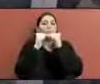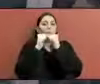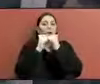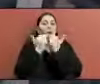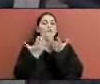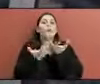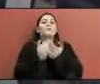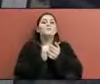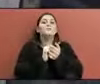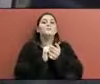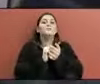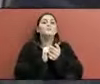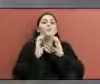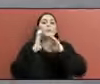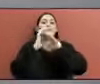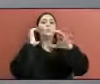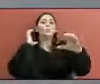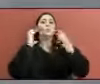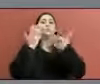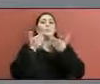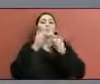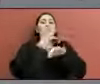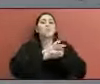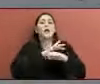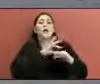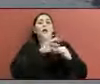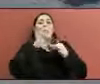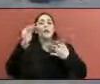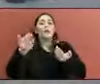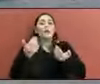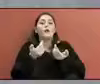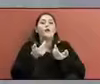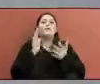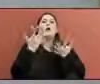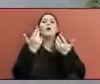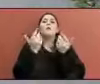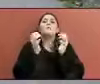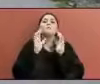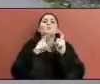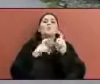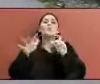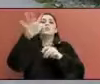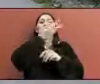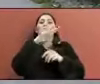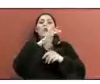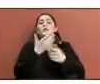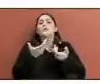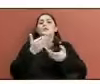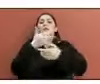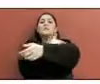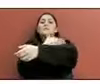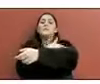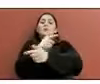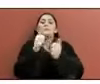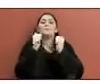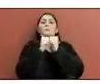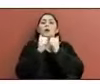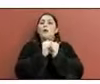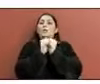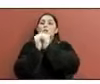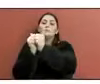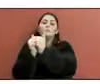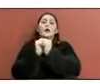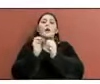toplu taşımadan hastaneye kadar ya da sosyal hizmet merkezine kadar adım adım tespitlerimizi